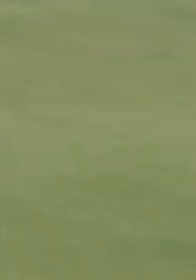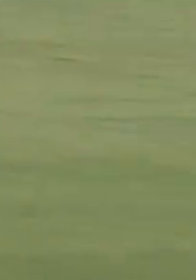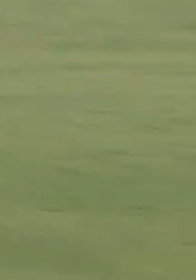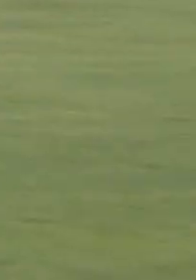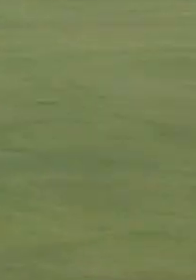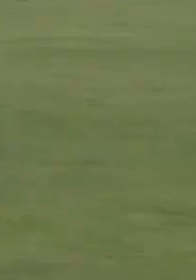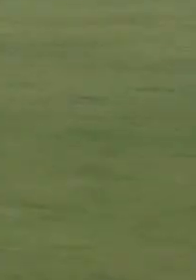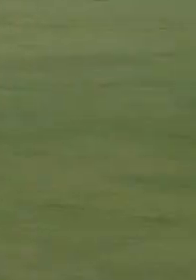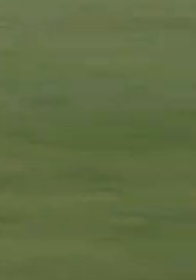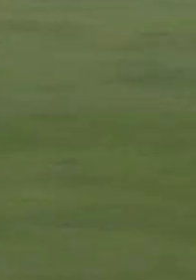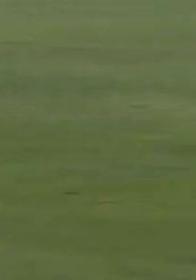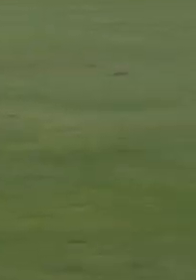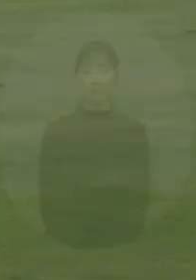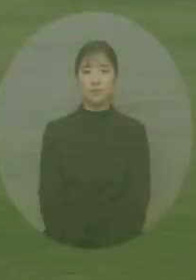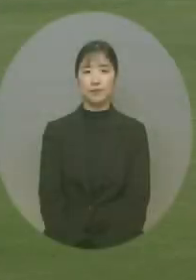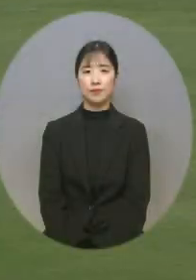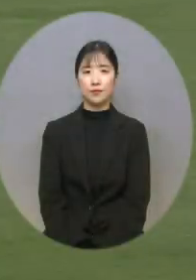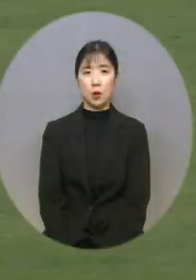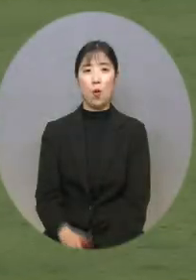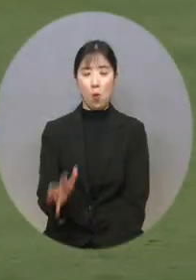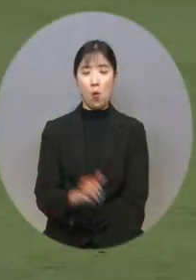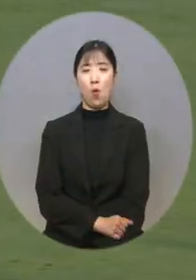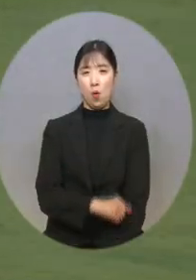오, 오 나이스. 나이스. 나이스.